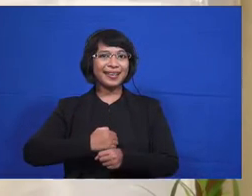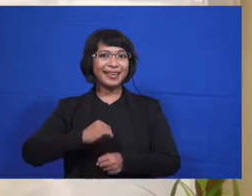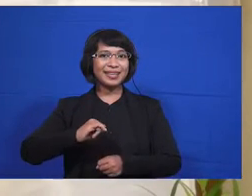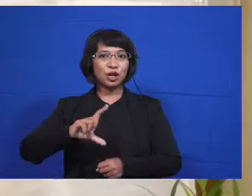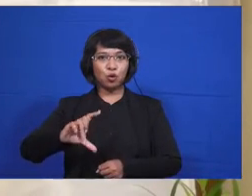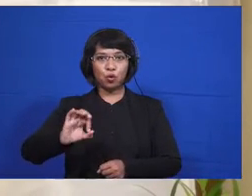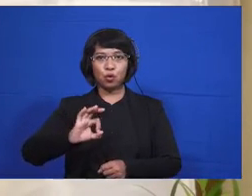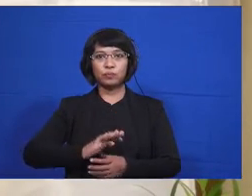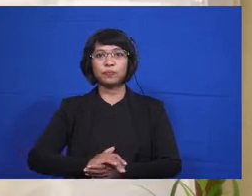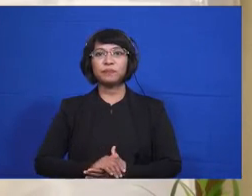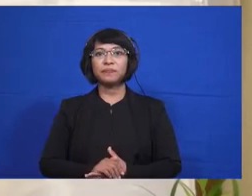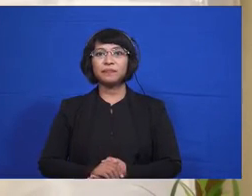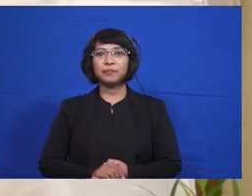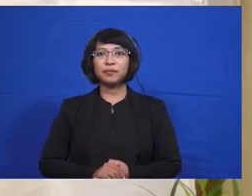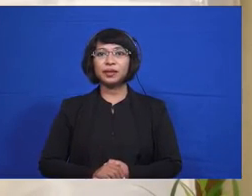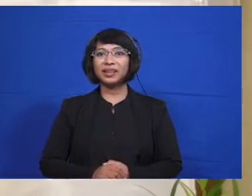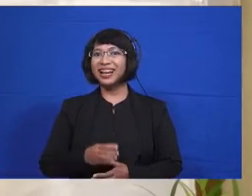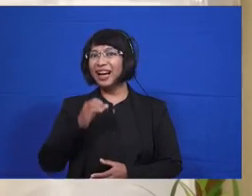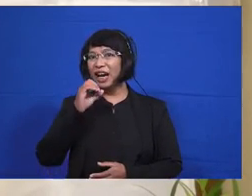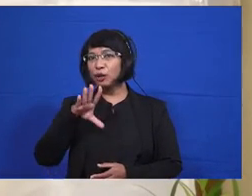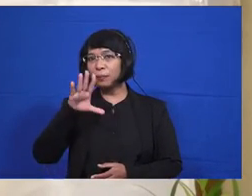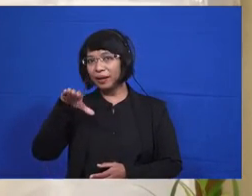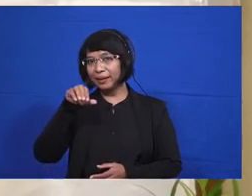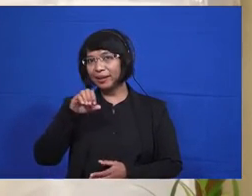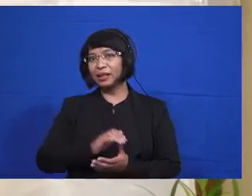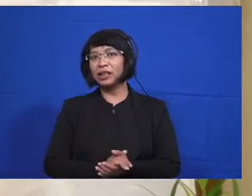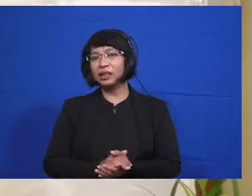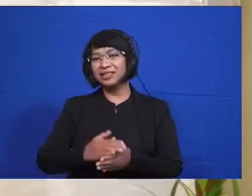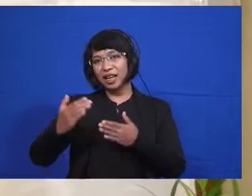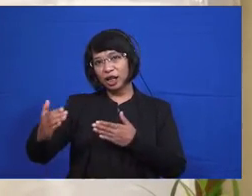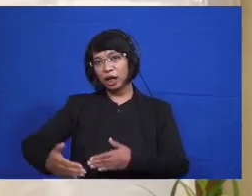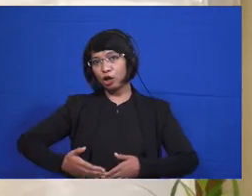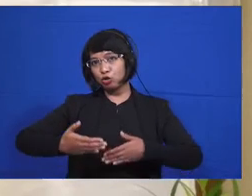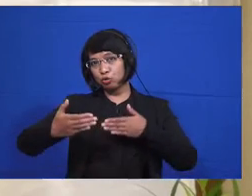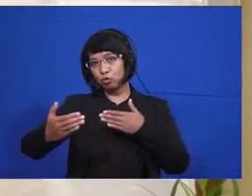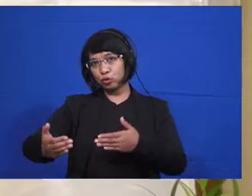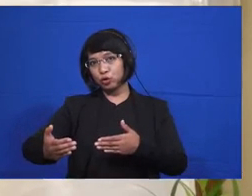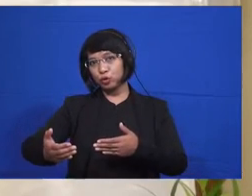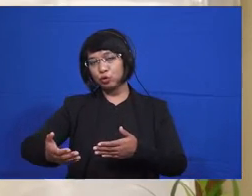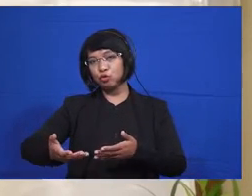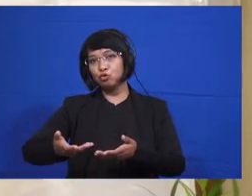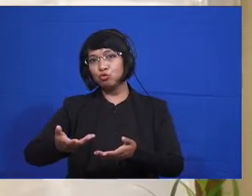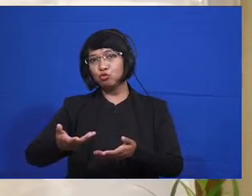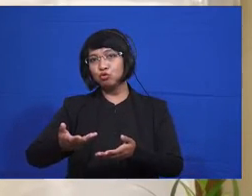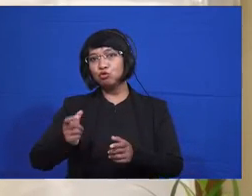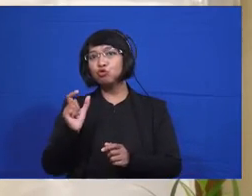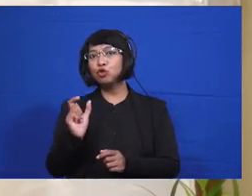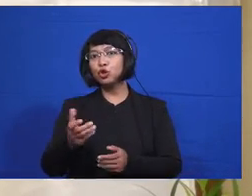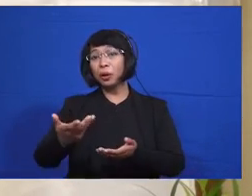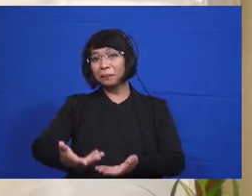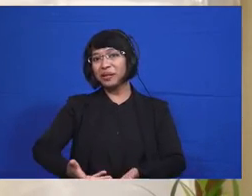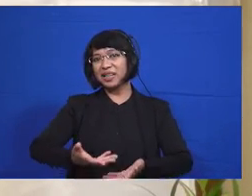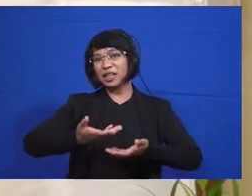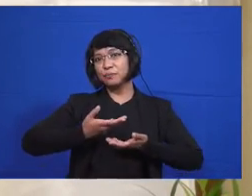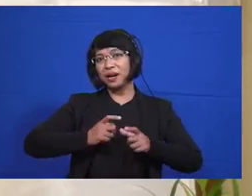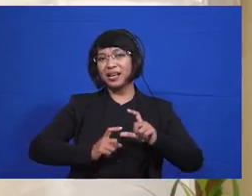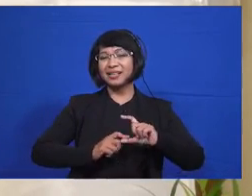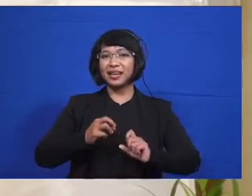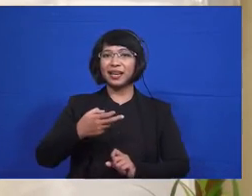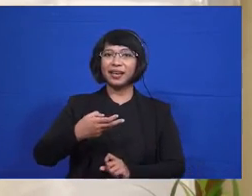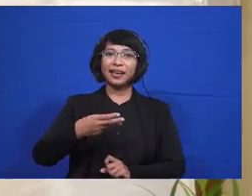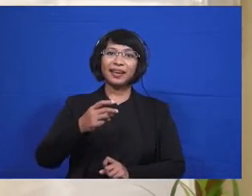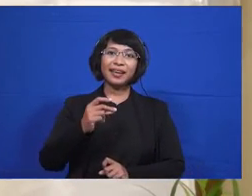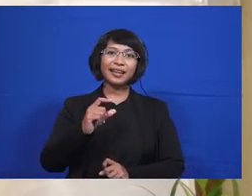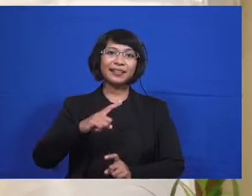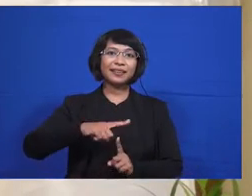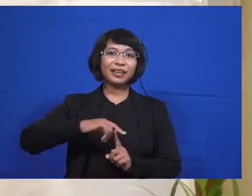panggil dipersilahkan turun di depan altar dan nanti siap menerima sertifikat dari Bapak Uskup